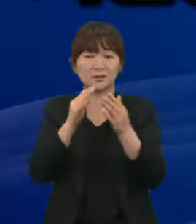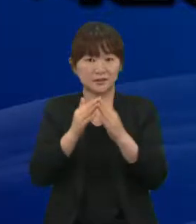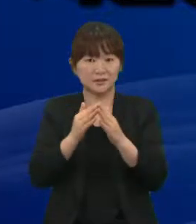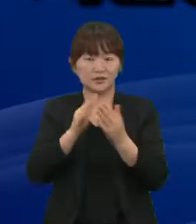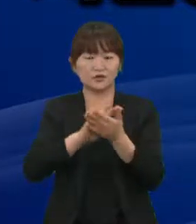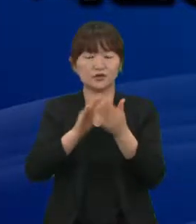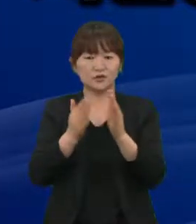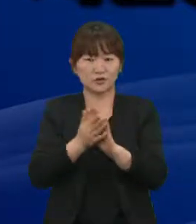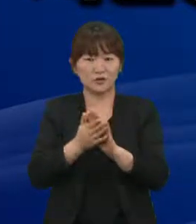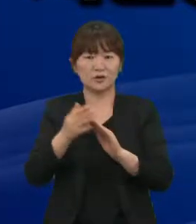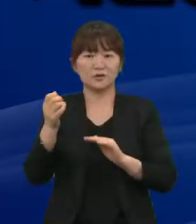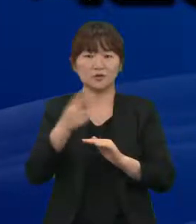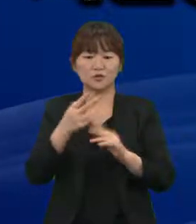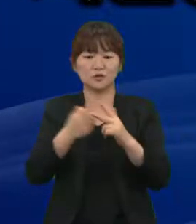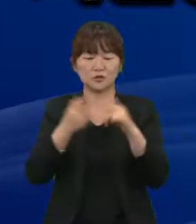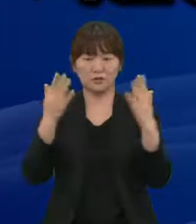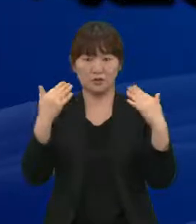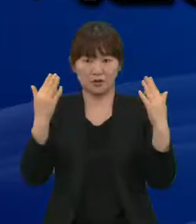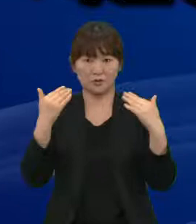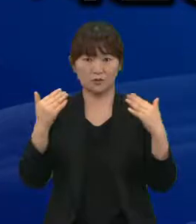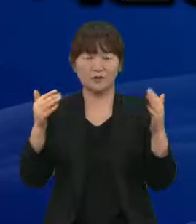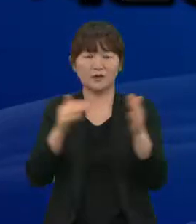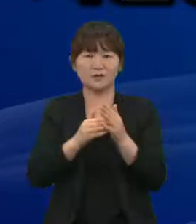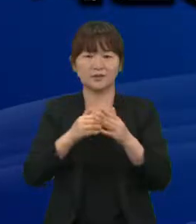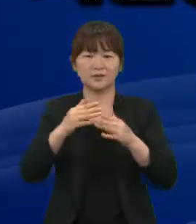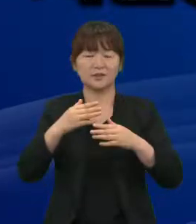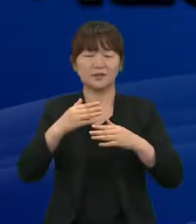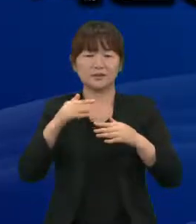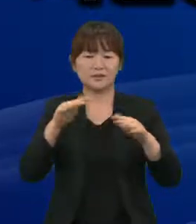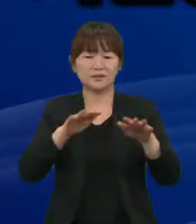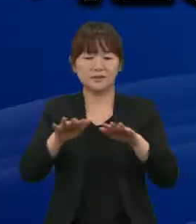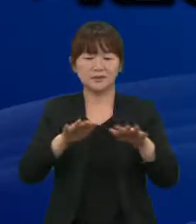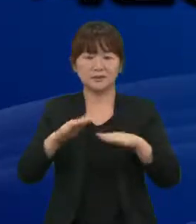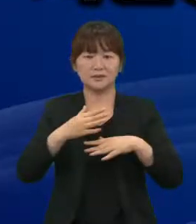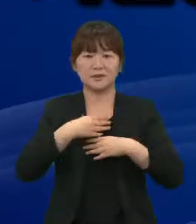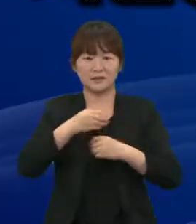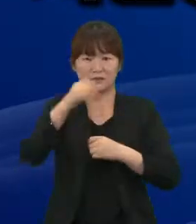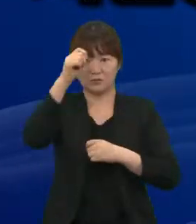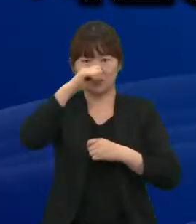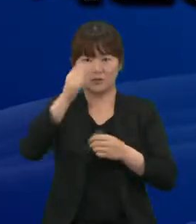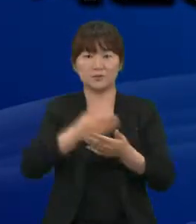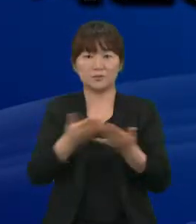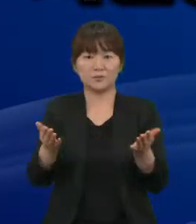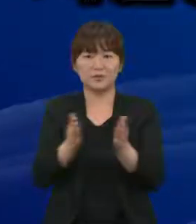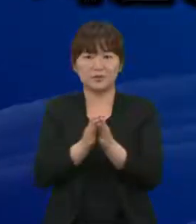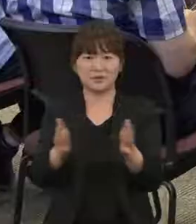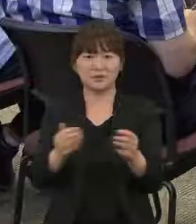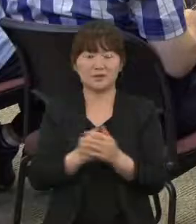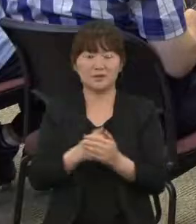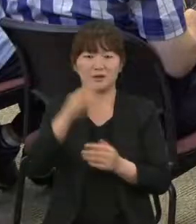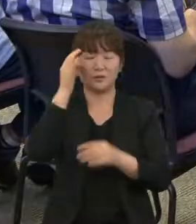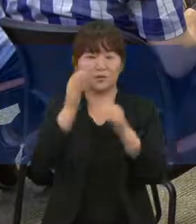포항시는 어린이집과 유치원에 이어 초등학교에까지 지진 안전모 보급에 나섭니다.